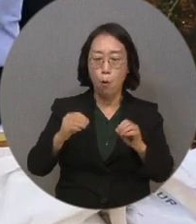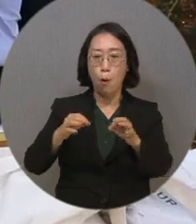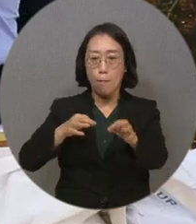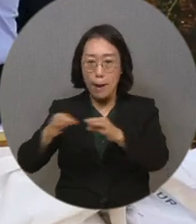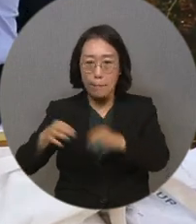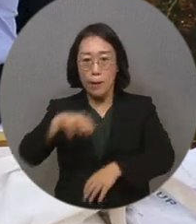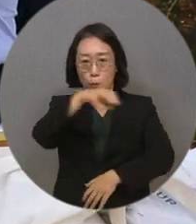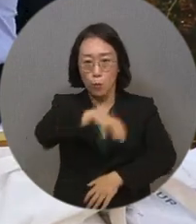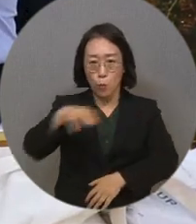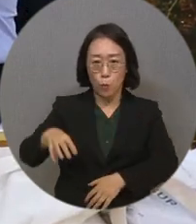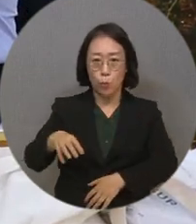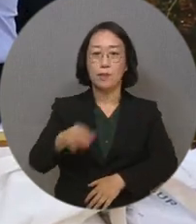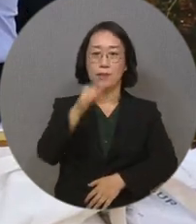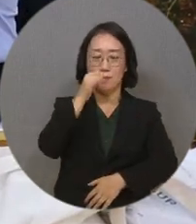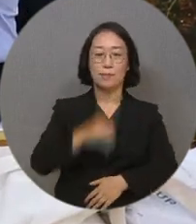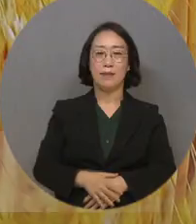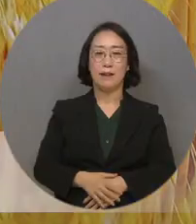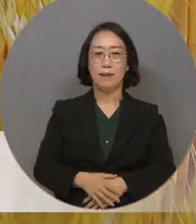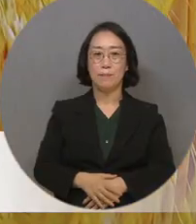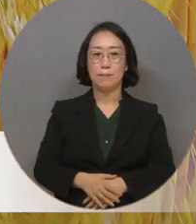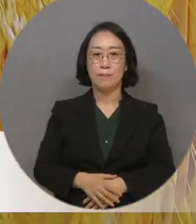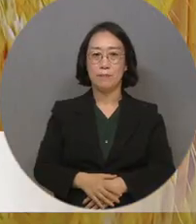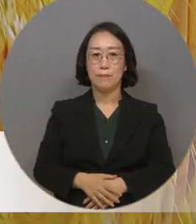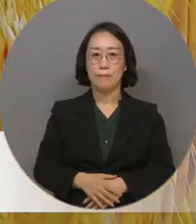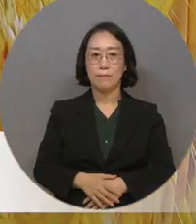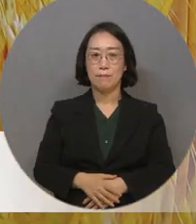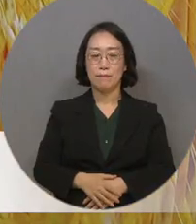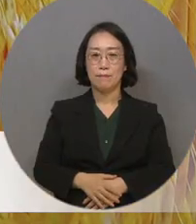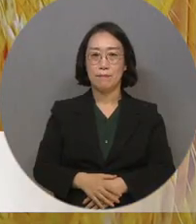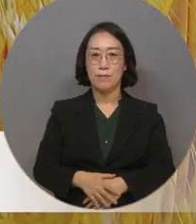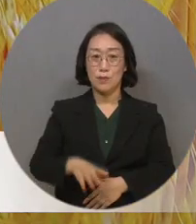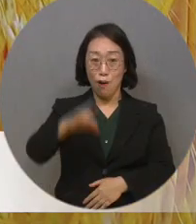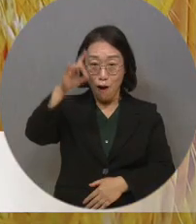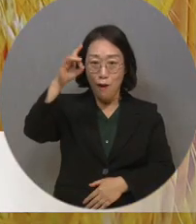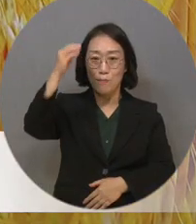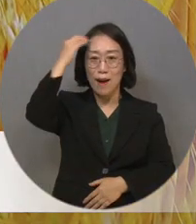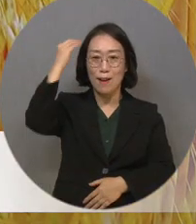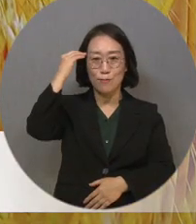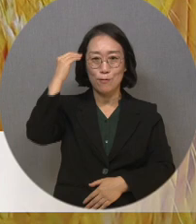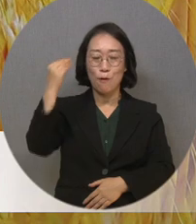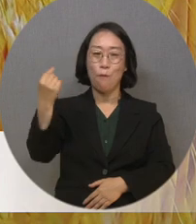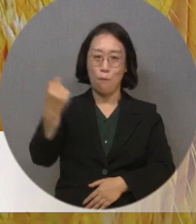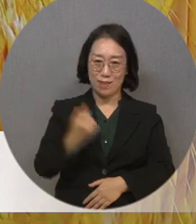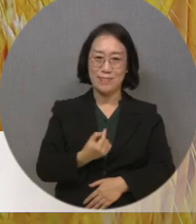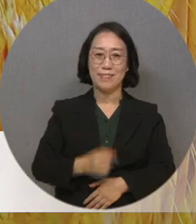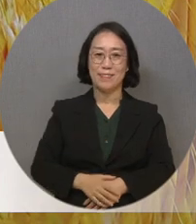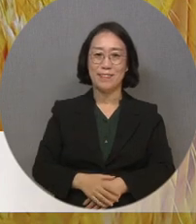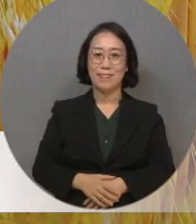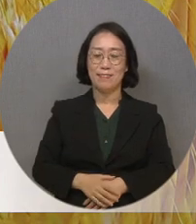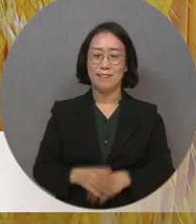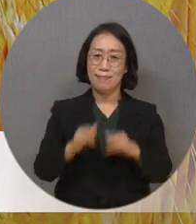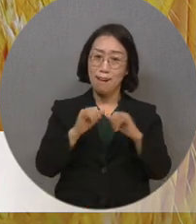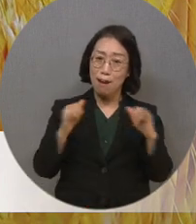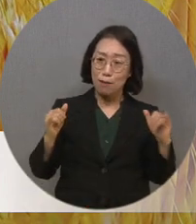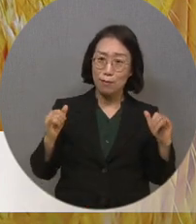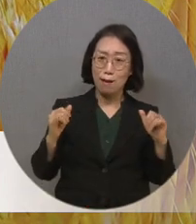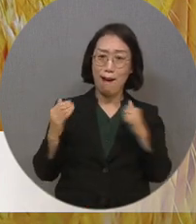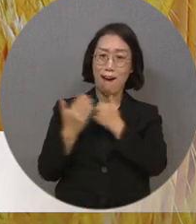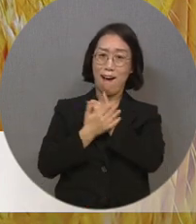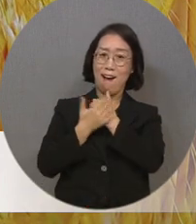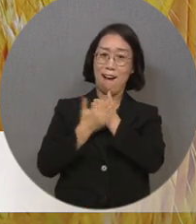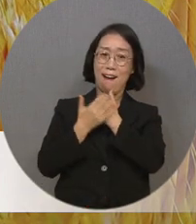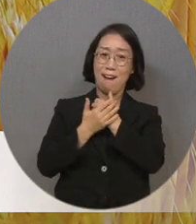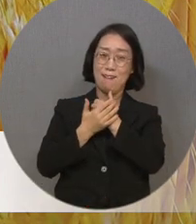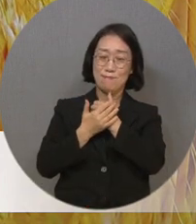장도 마련됐습니다. So, it's our first time in Korea and we really liked